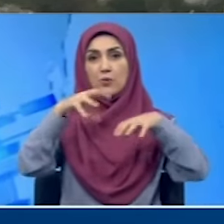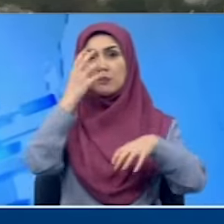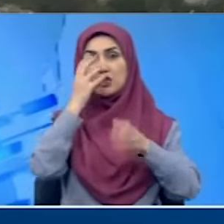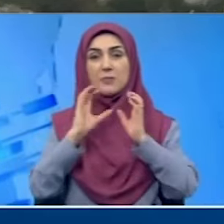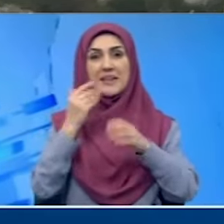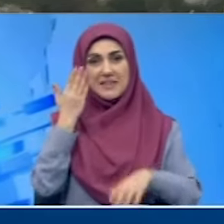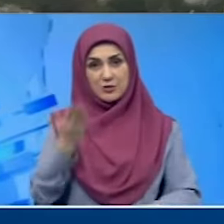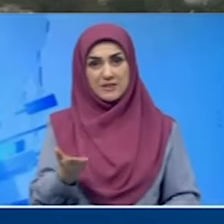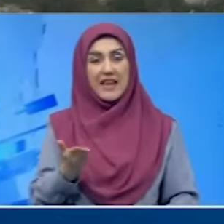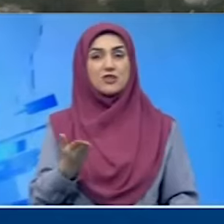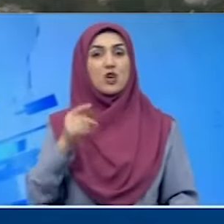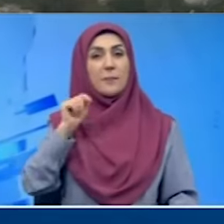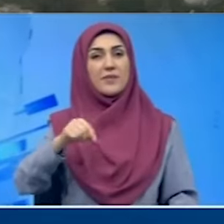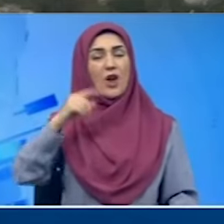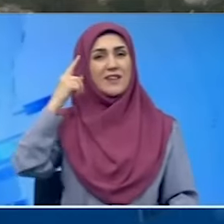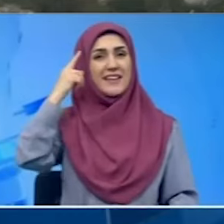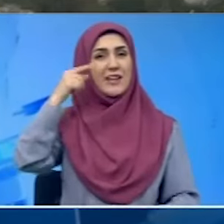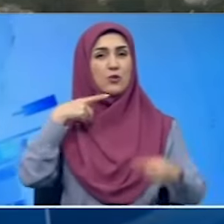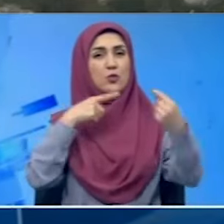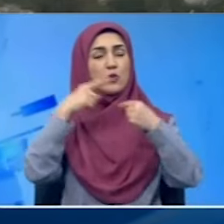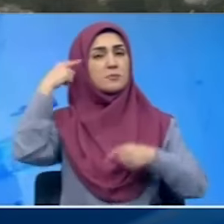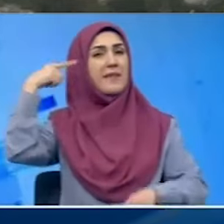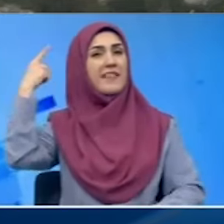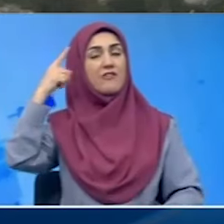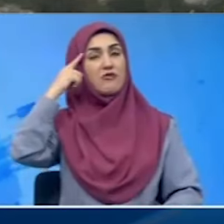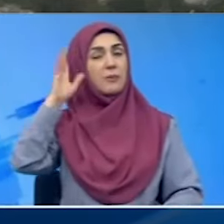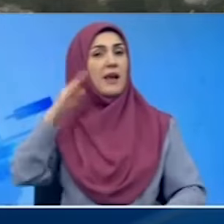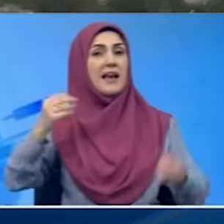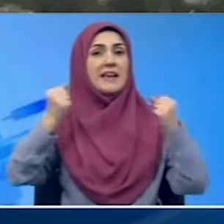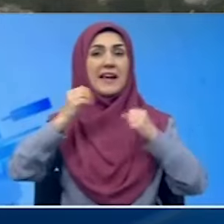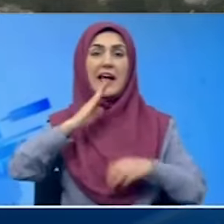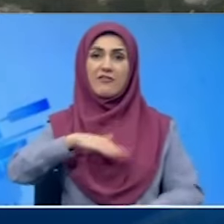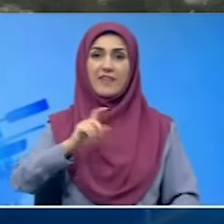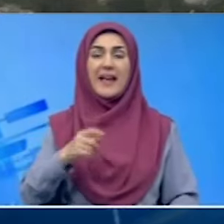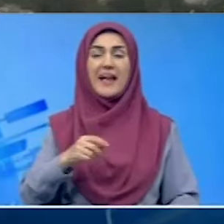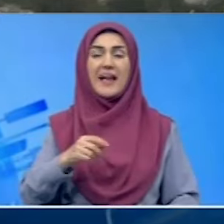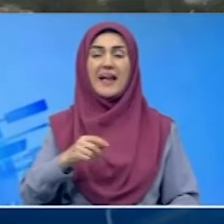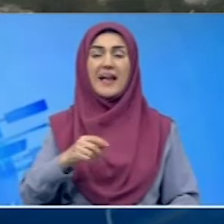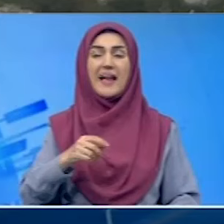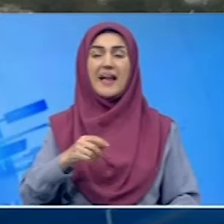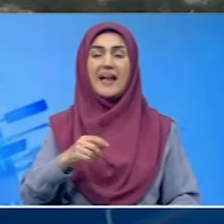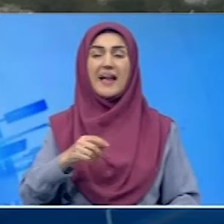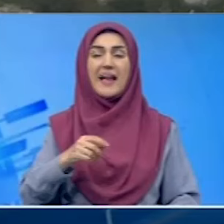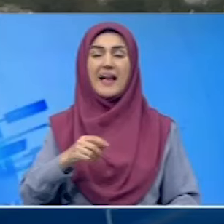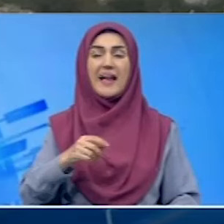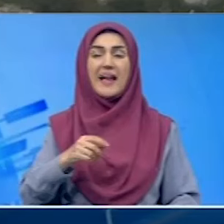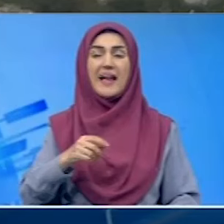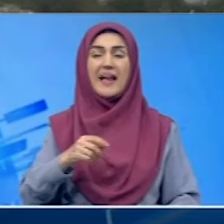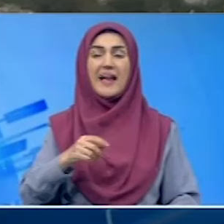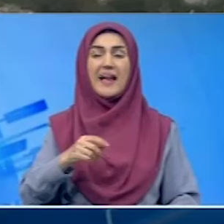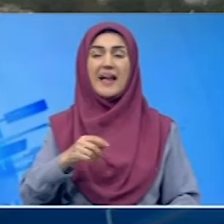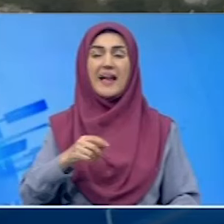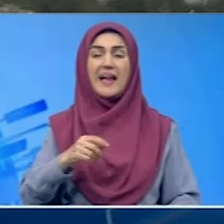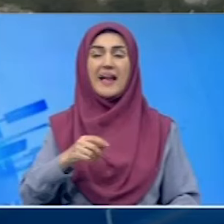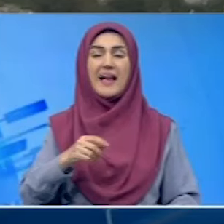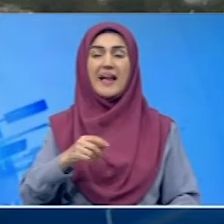برتری خود ترسیم کرده بود در هم شکست و حرکت‌های جهانی برای حمایت از ملت غزه گفت مردم فلسطین